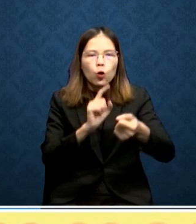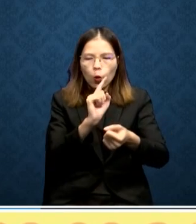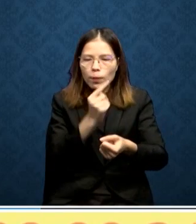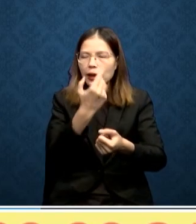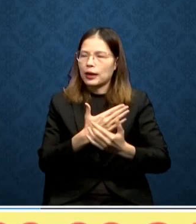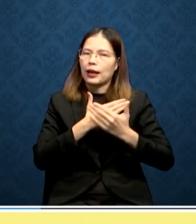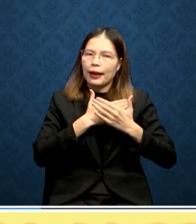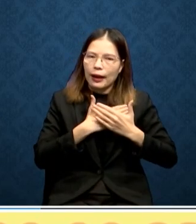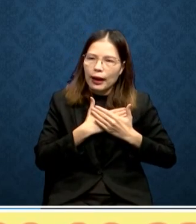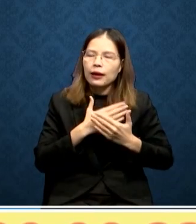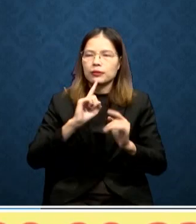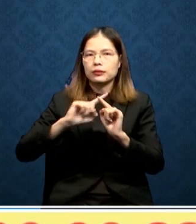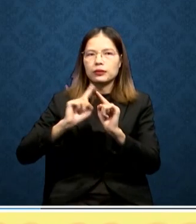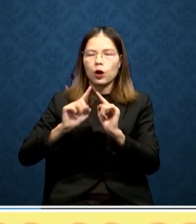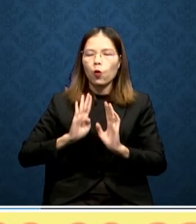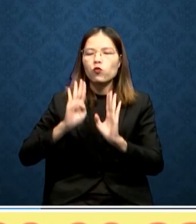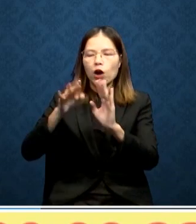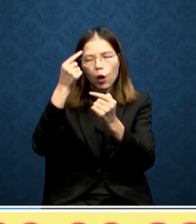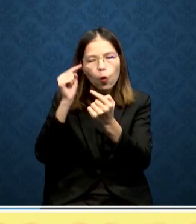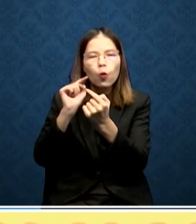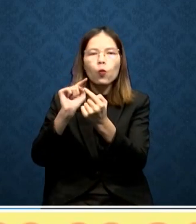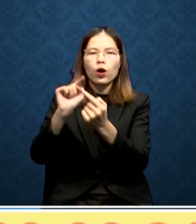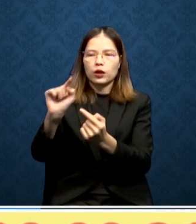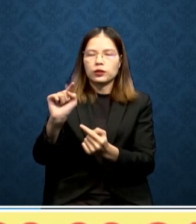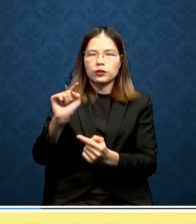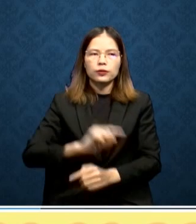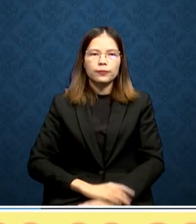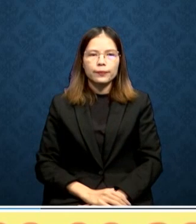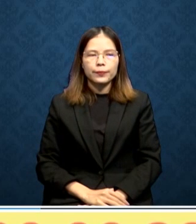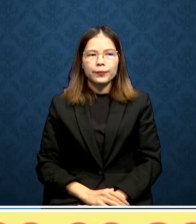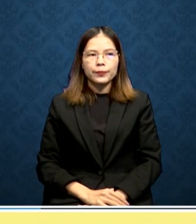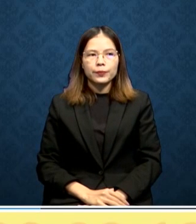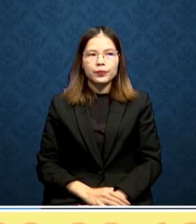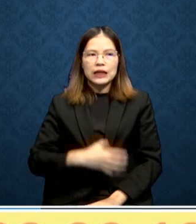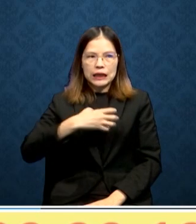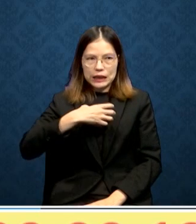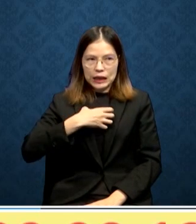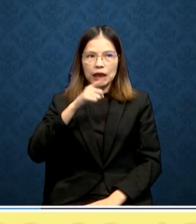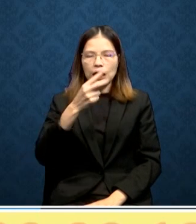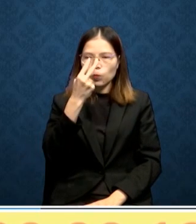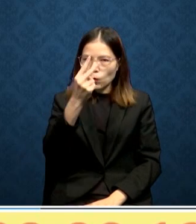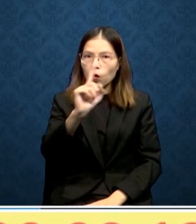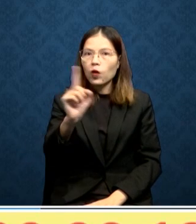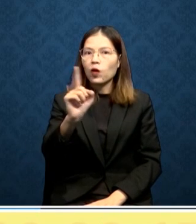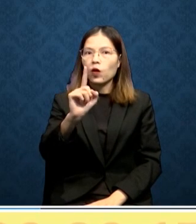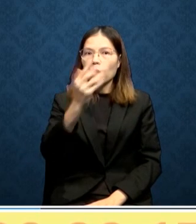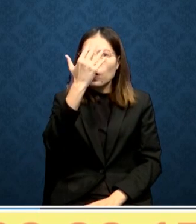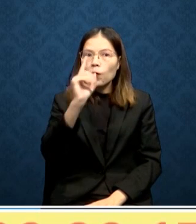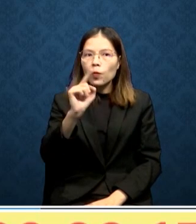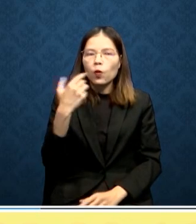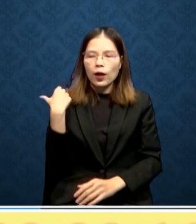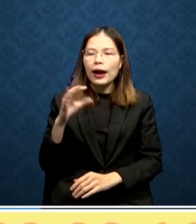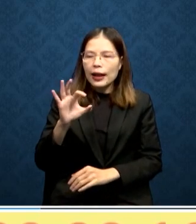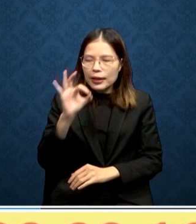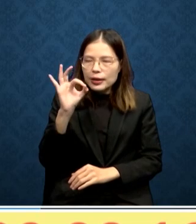นะครับก็ความหงใหกท่านนะครับความหใหกท่านแล้วก็อยากจะให้ท่านมองเราเพราเราเลือกท่านเราก็